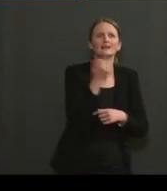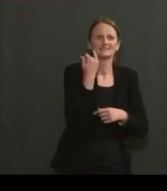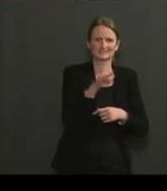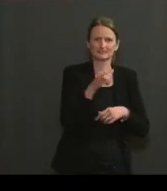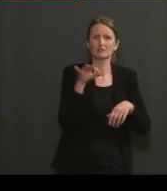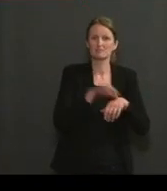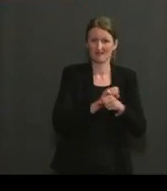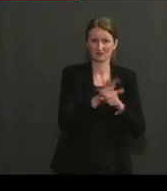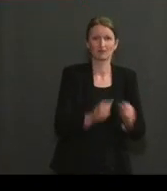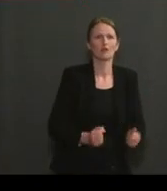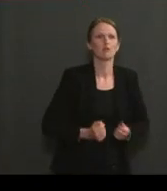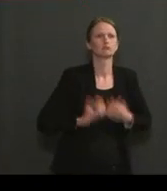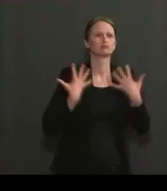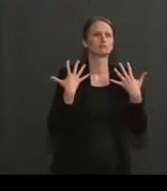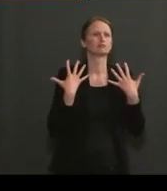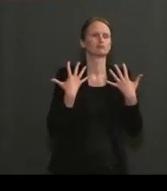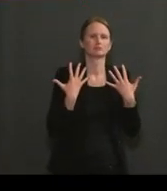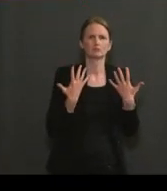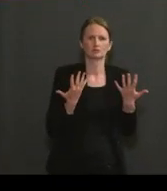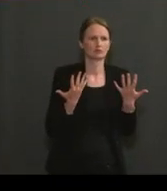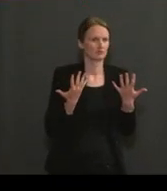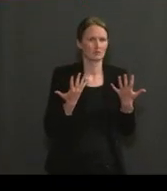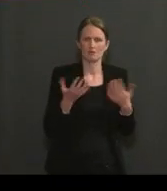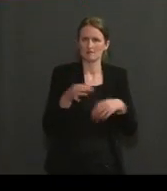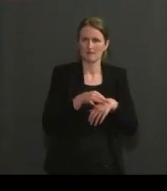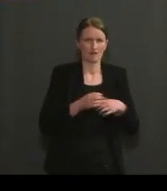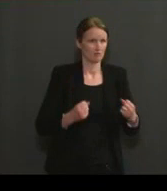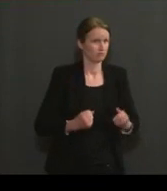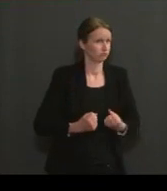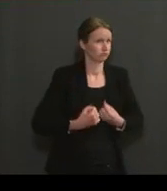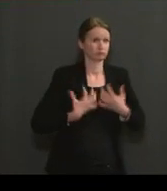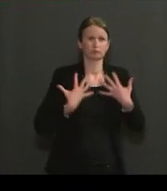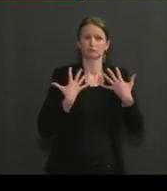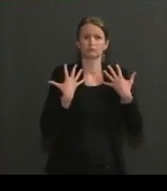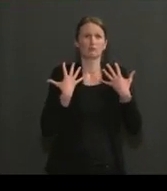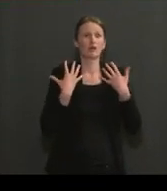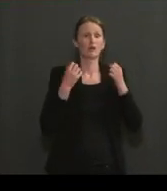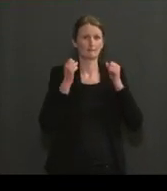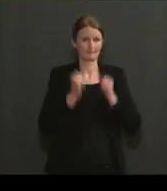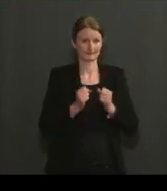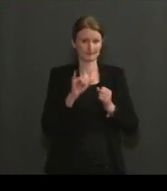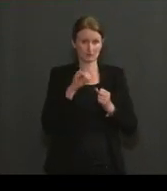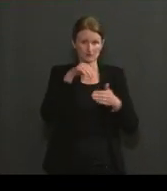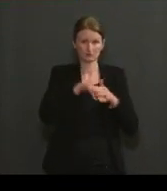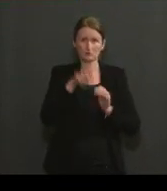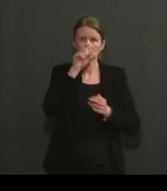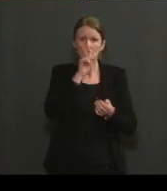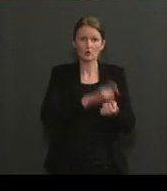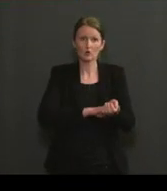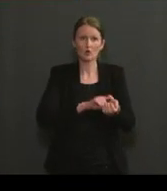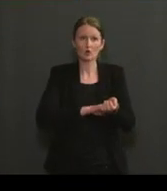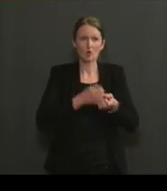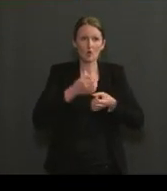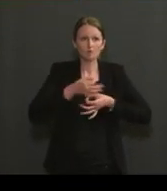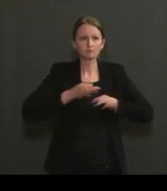l'occurrence ici, avec le Covid. Si vous avez des anticorps dans votre sang, cela signifie qu'un jour, et ce